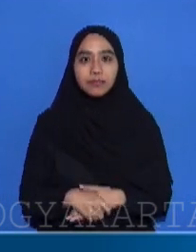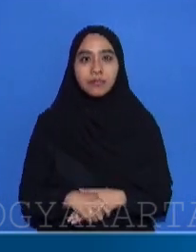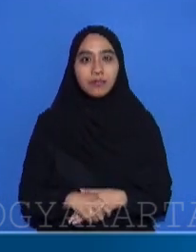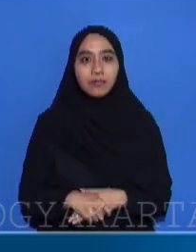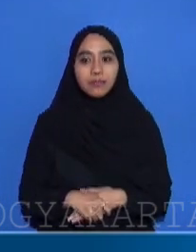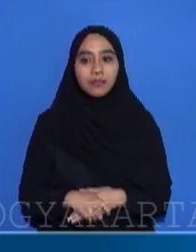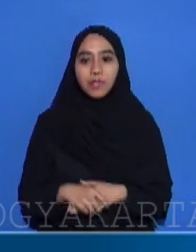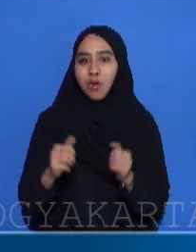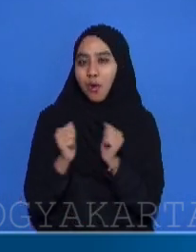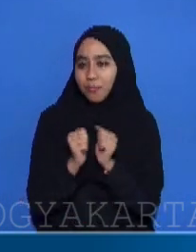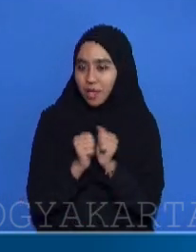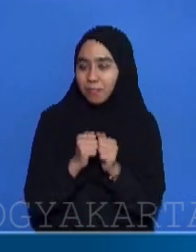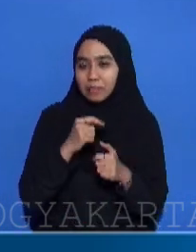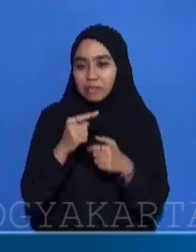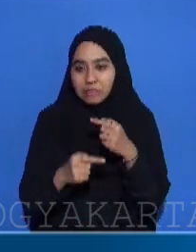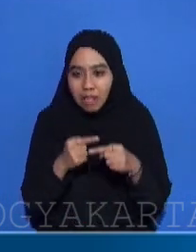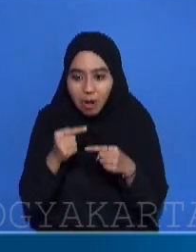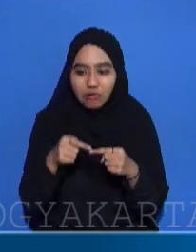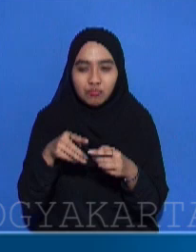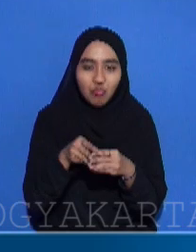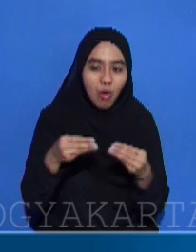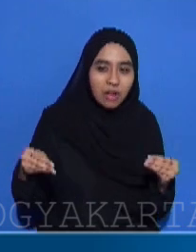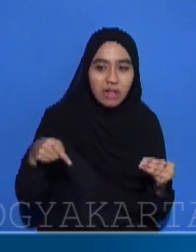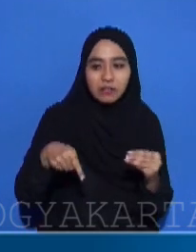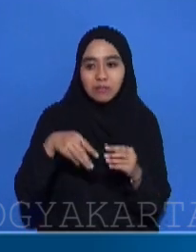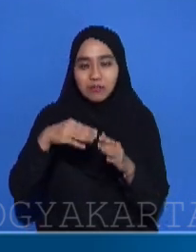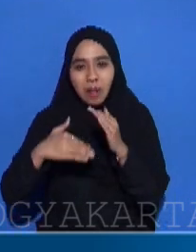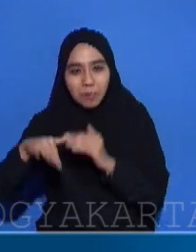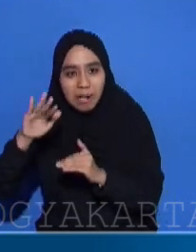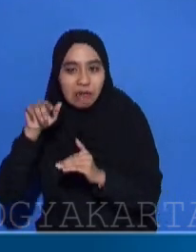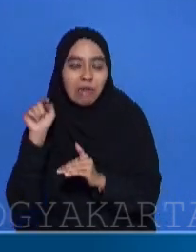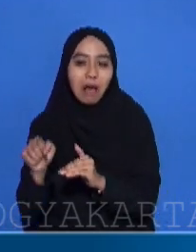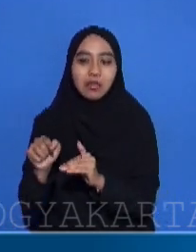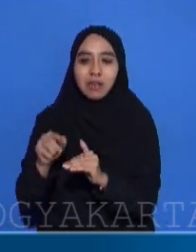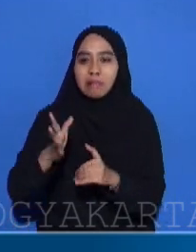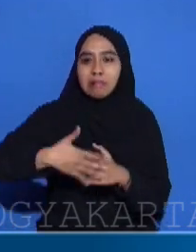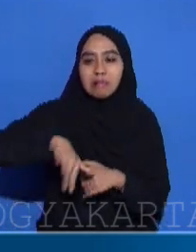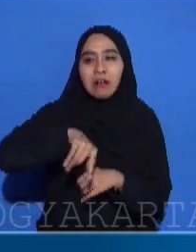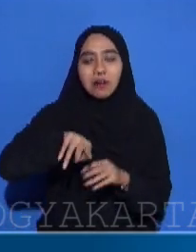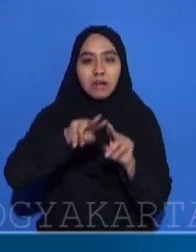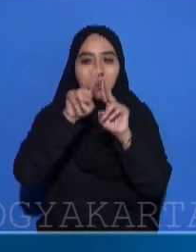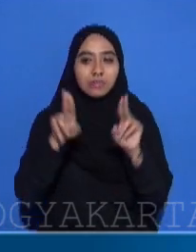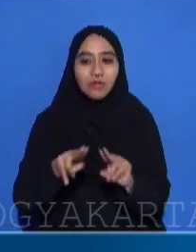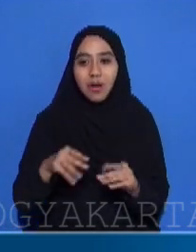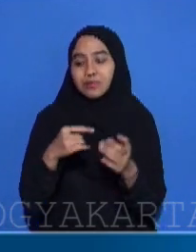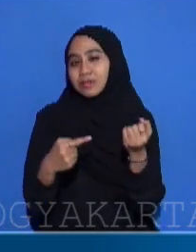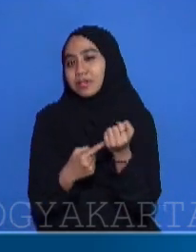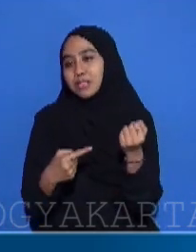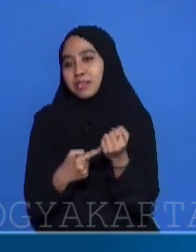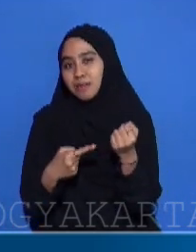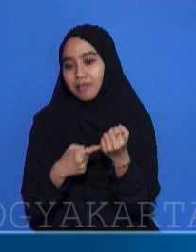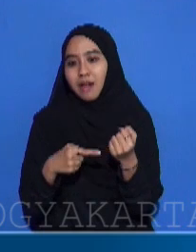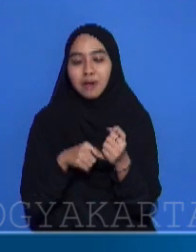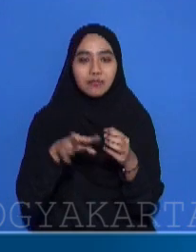komitmen untuk selalu mengembangkan mutu pendidikan di tingkat Internasional menurutnya pertumbuhan industri keuangan digital di berbagai sektor termasuk